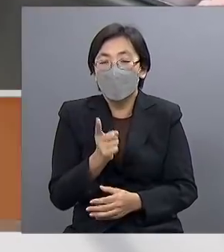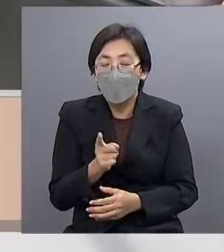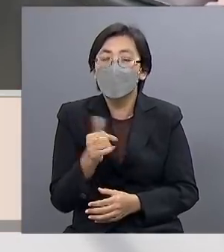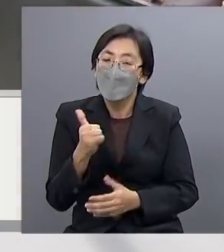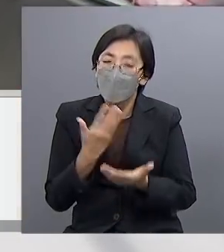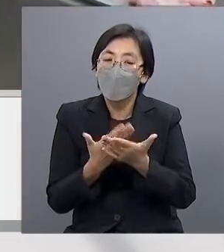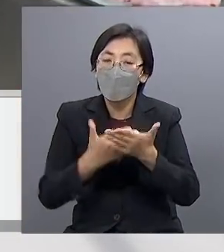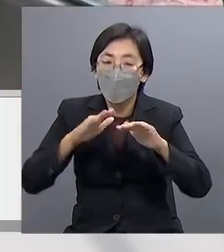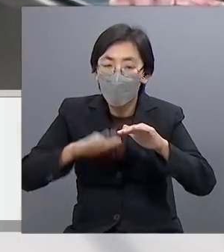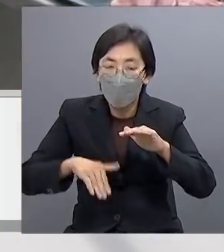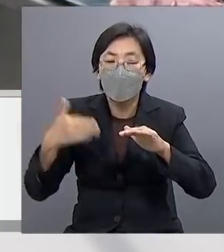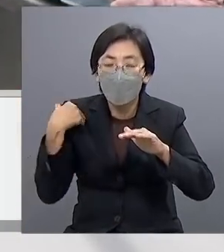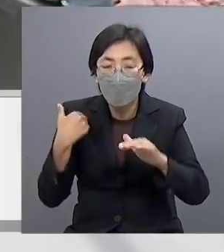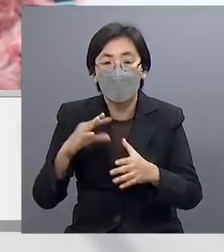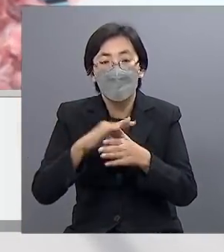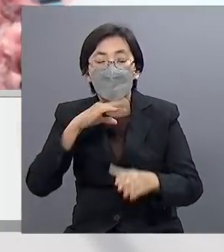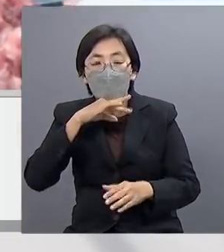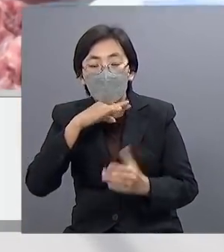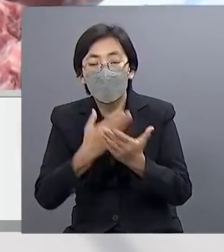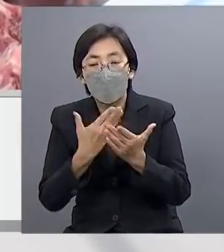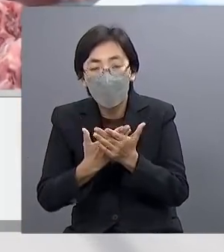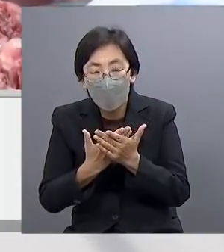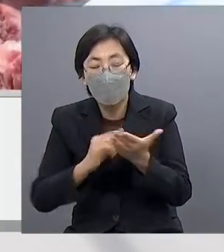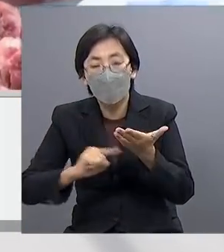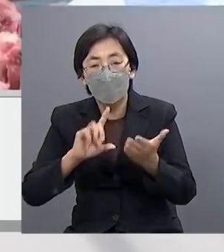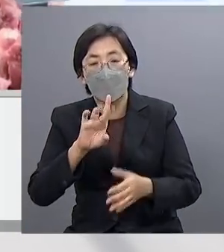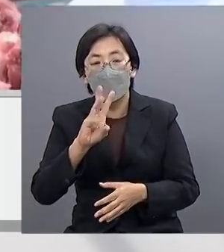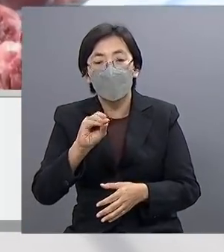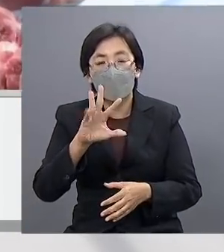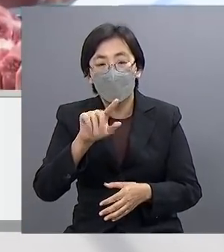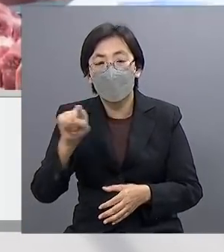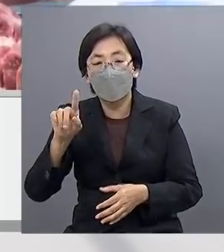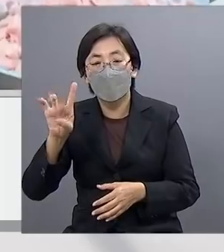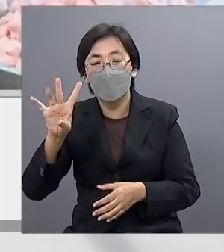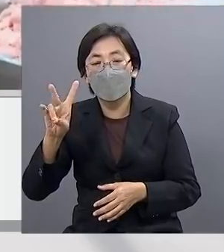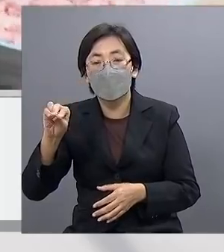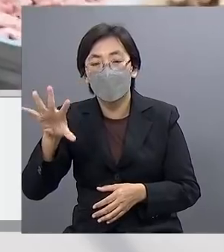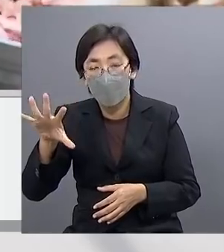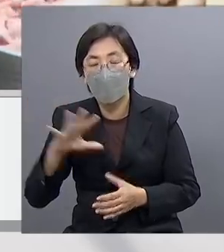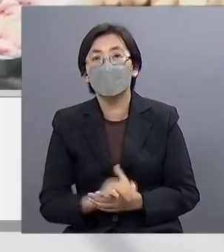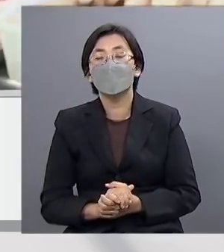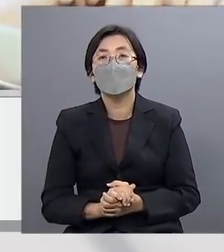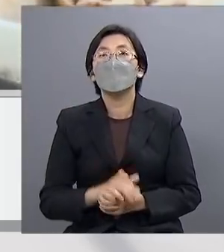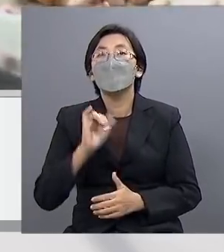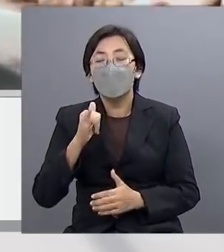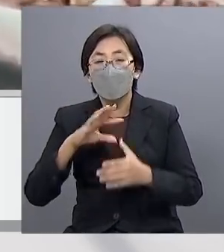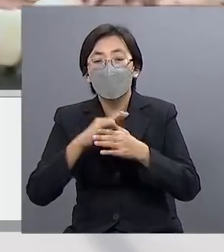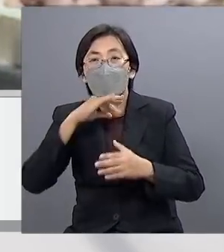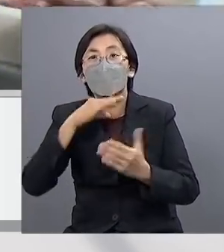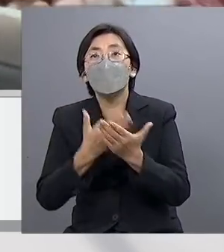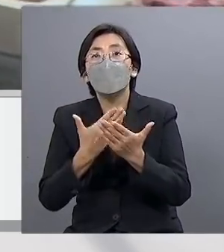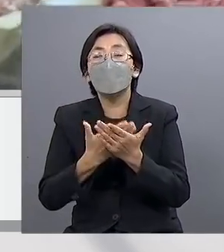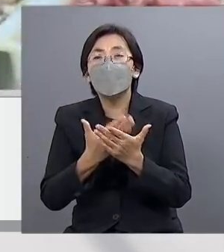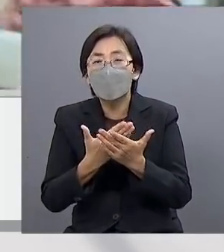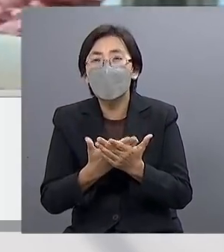นราคาเนื้อหมูค่ะที่165ถึง175บาทต่อกิโลกรัมนะคะแล้วก็แนวโน้มก็ปริมาณน่าจะเพิ่มขึ้นด้วยดังนั้นราค